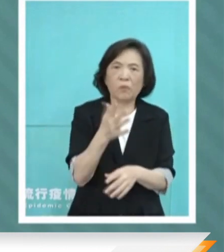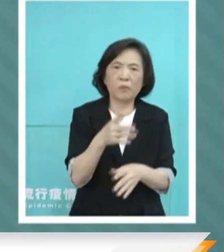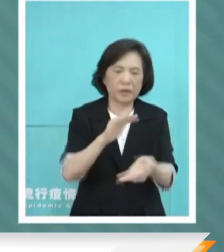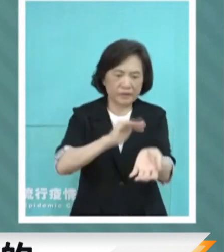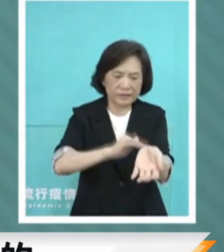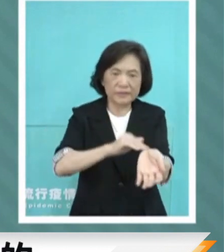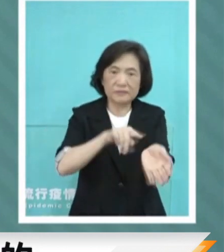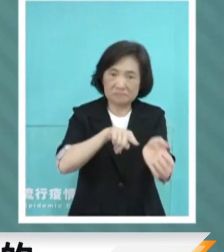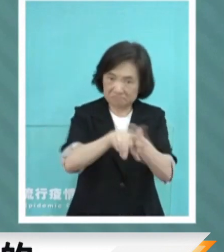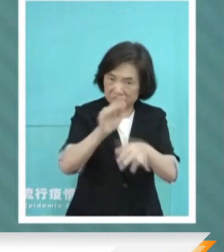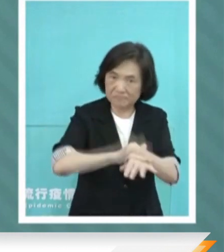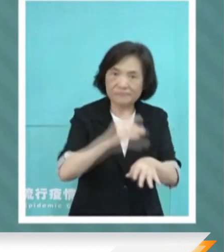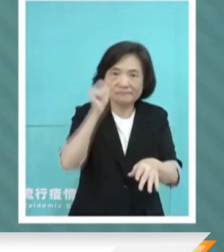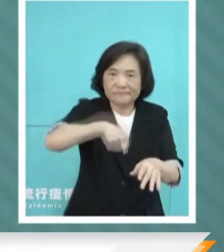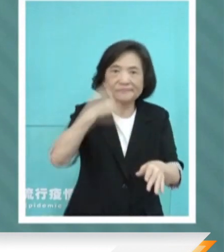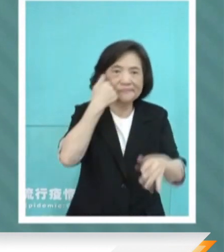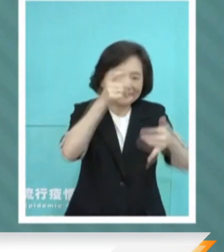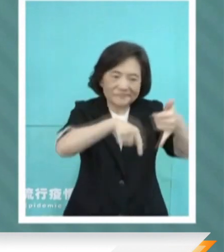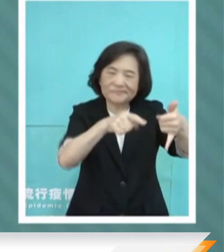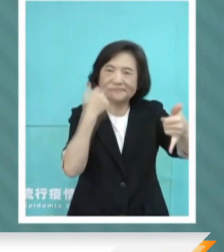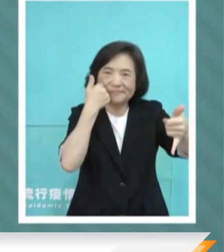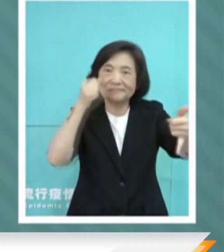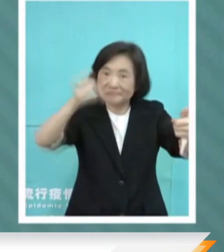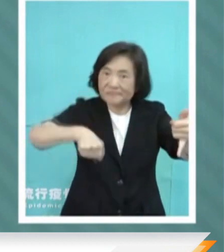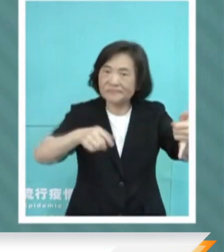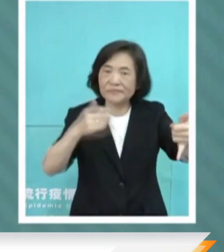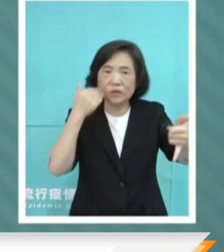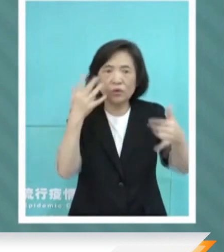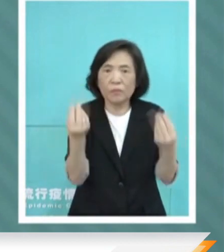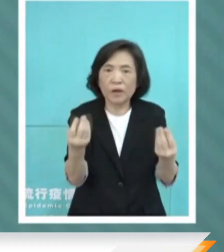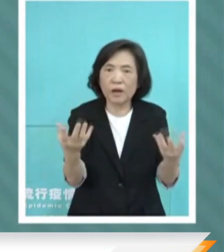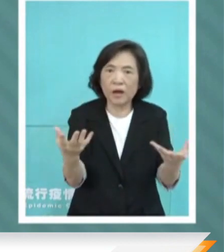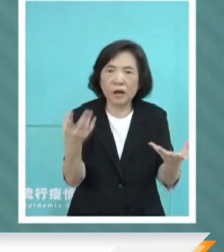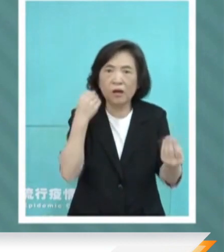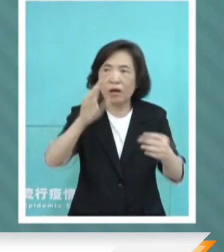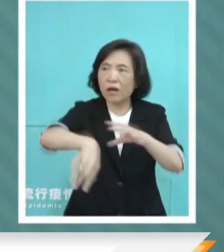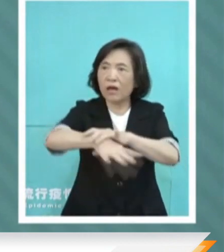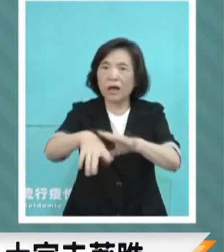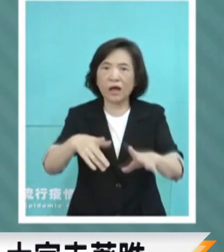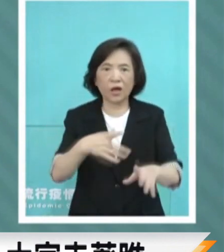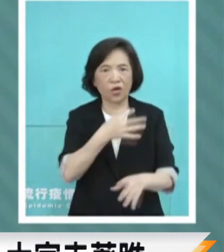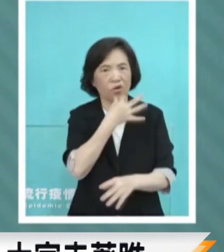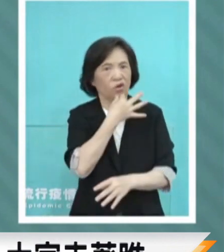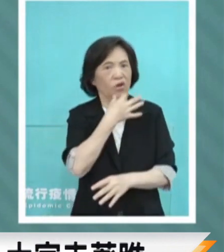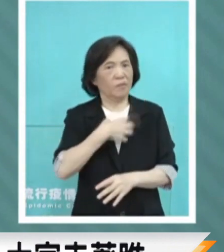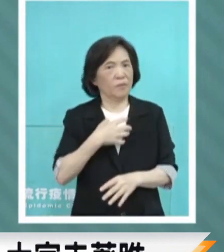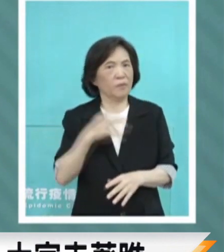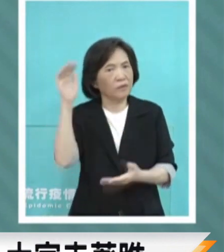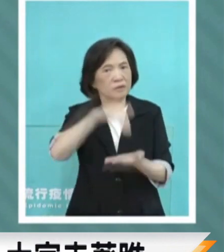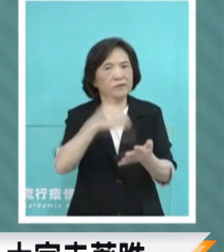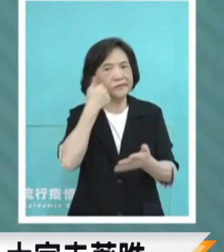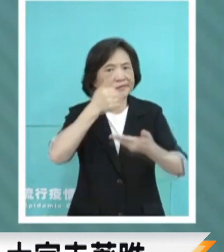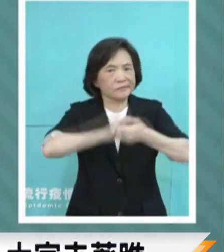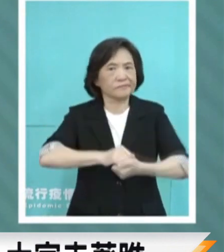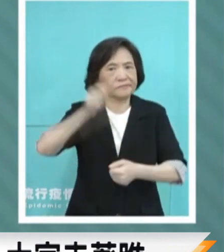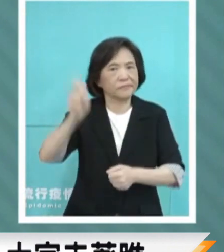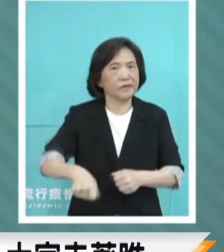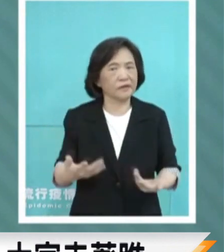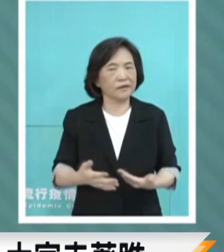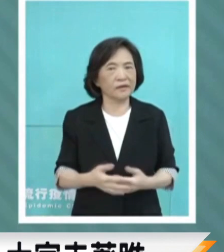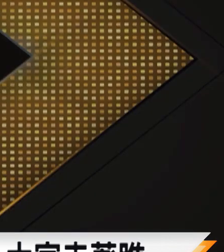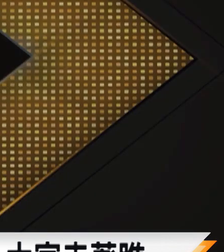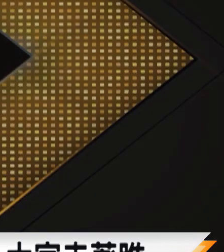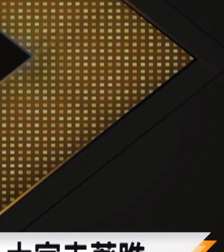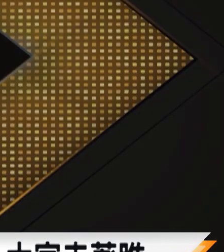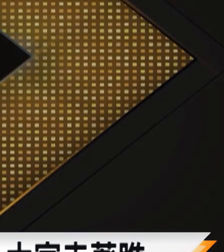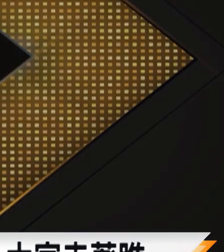专家同意的？他是怎么同意的？如果都没有的话，那这个更严重了。 指着中央鼻子骂，但自家局处争议又